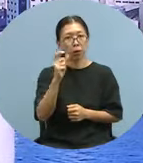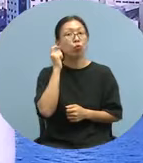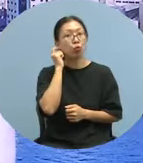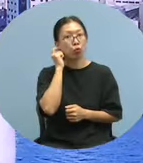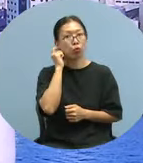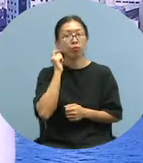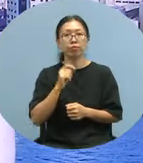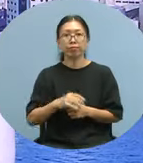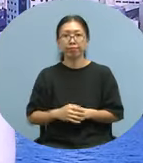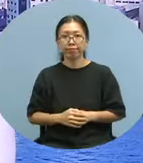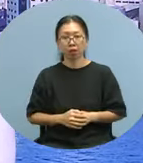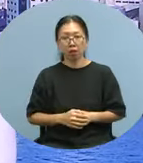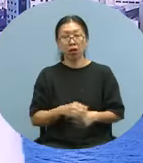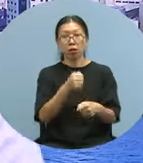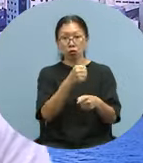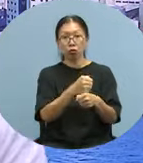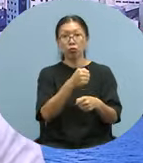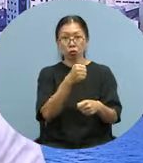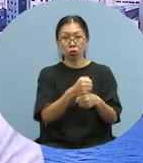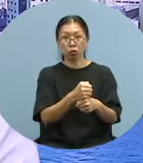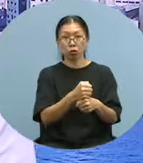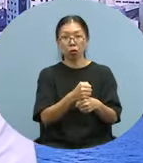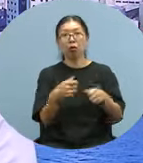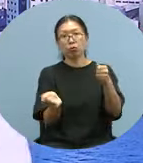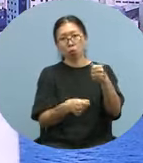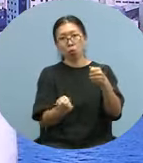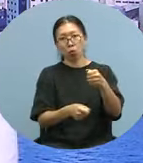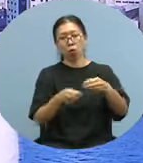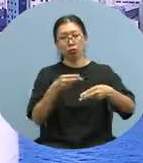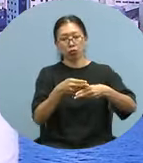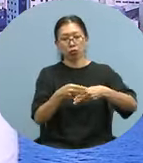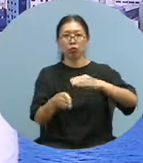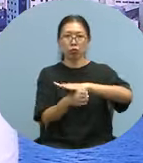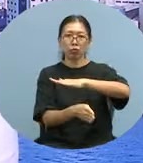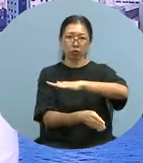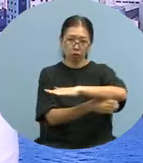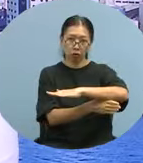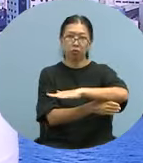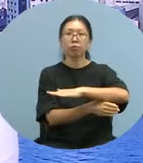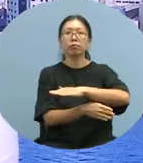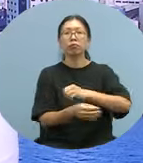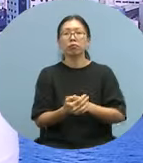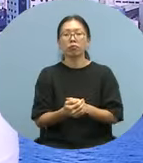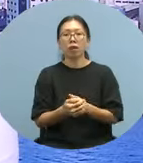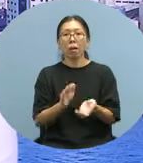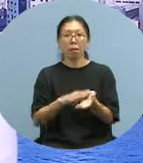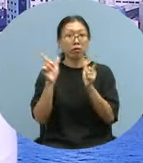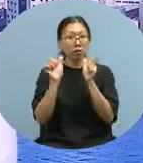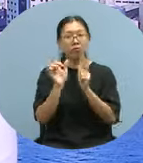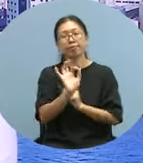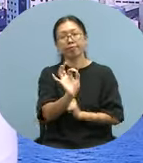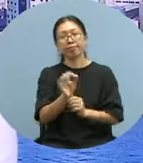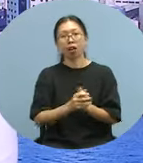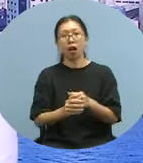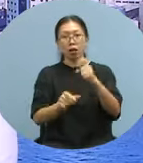39歲女士啦。咁佢係做喺百德新街一間食肆工作嘅，咁佢就冇病徵